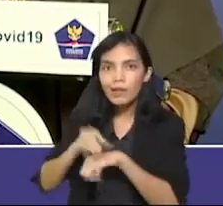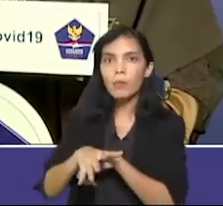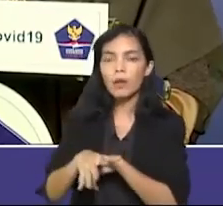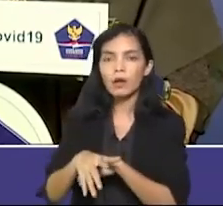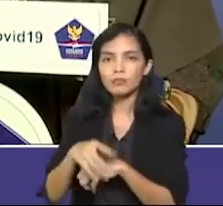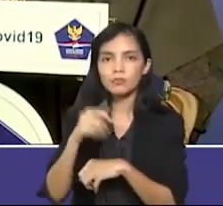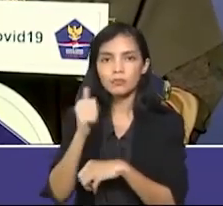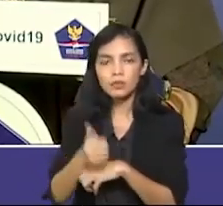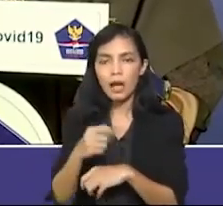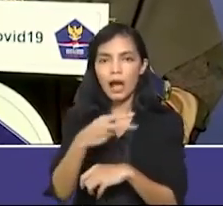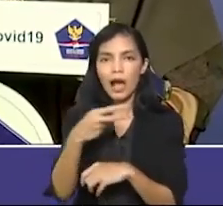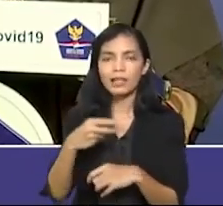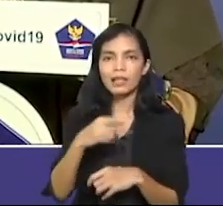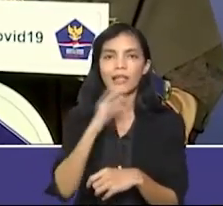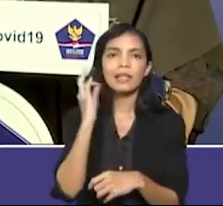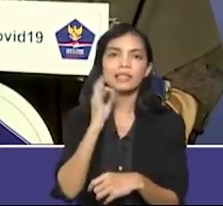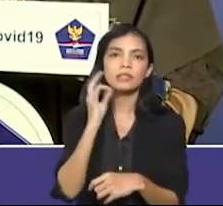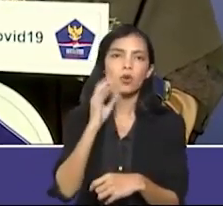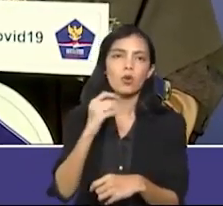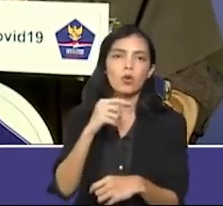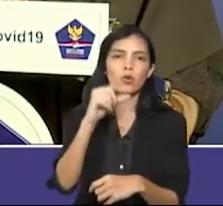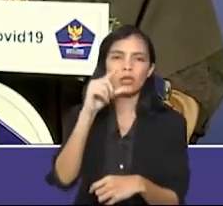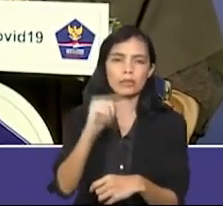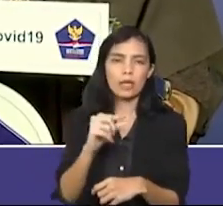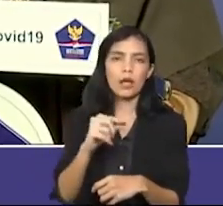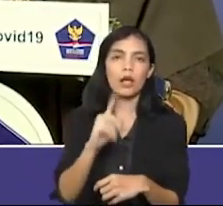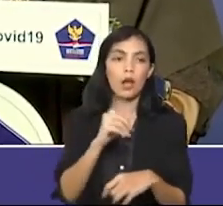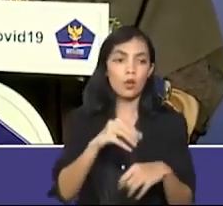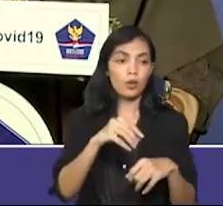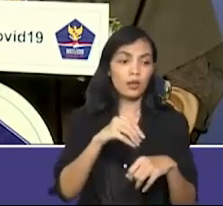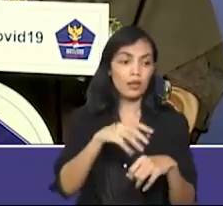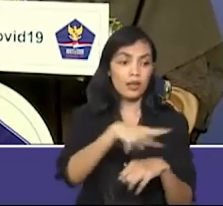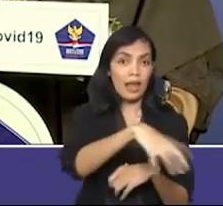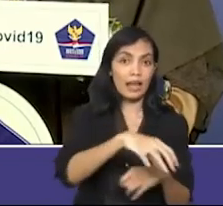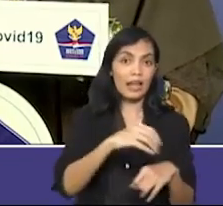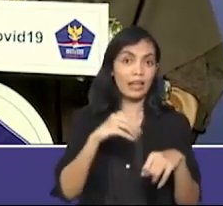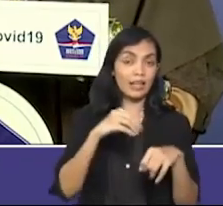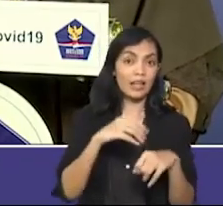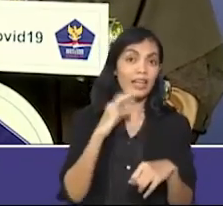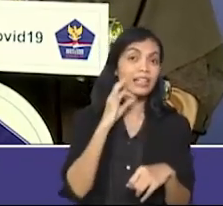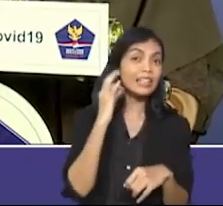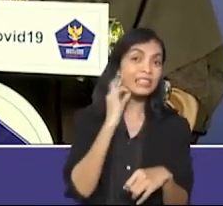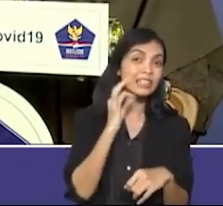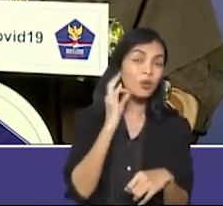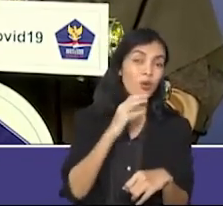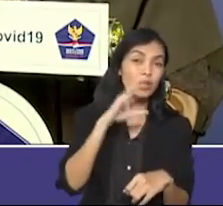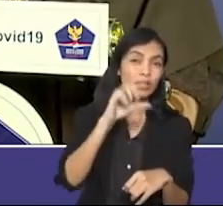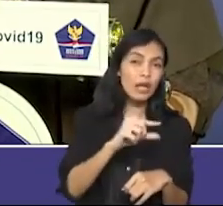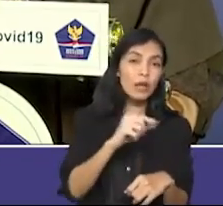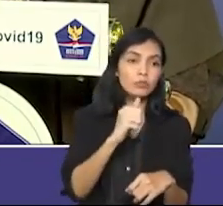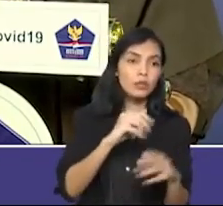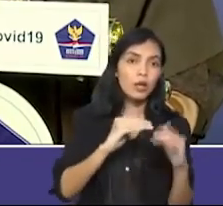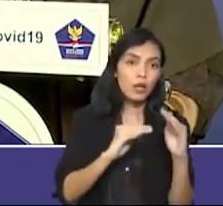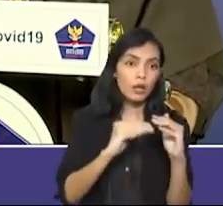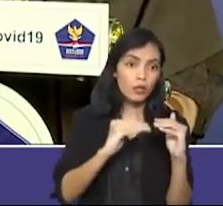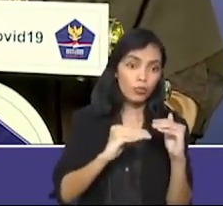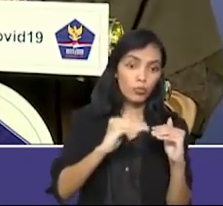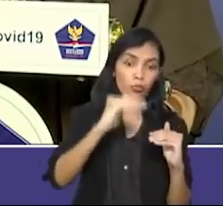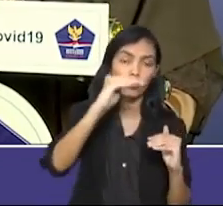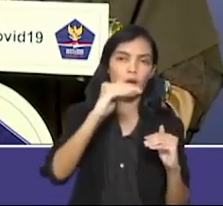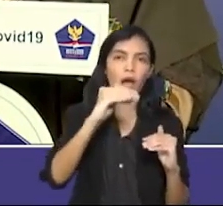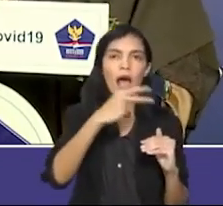resiko rendah begitu juga ada daerah dengan risiko rendah yang dapat berpindah menjadi zona risiko sedang ataupun